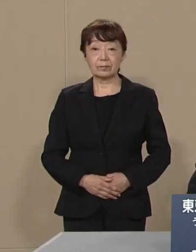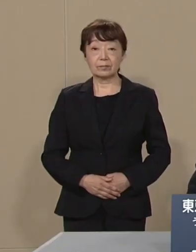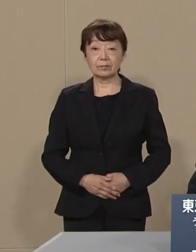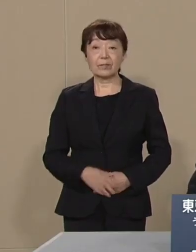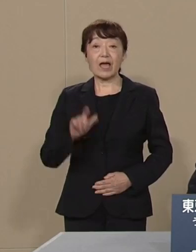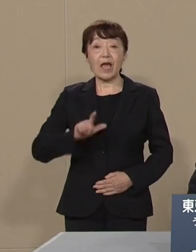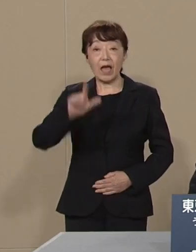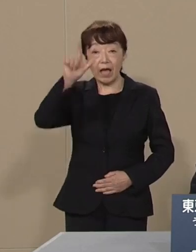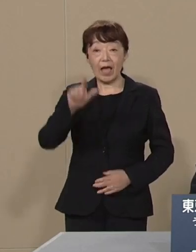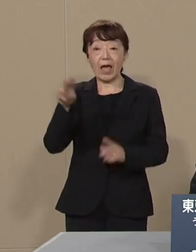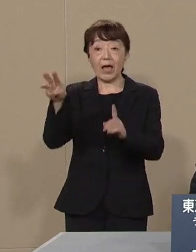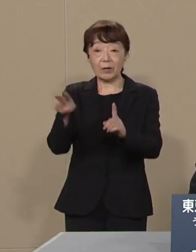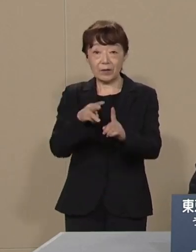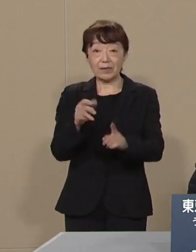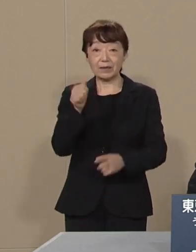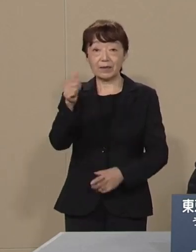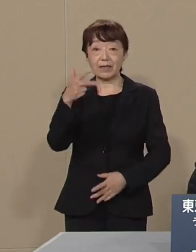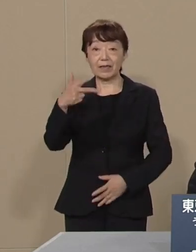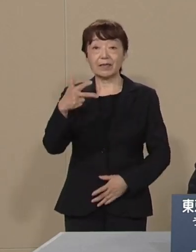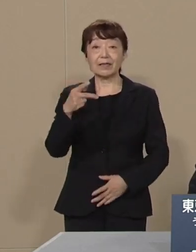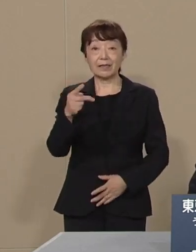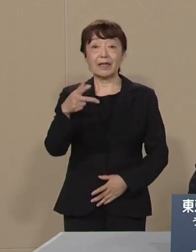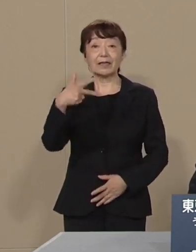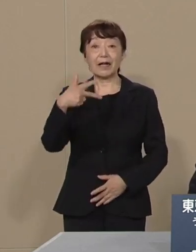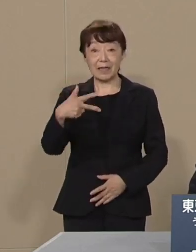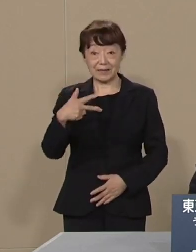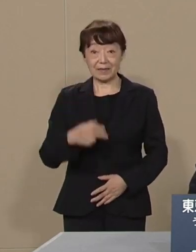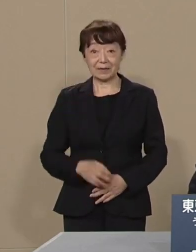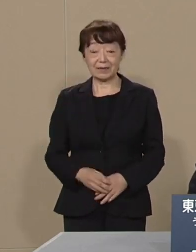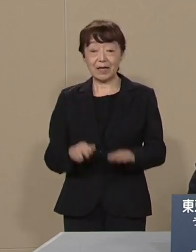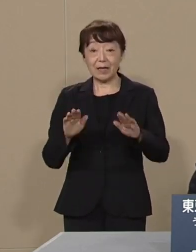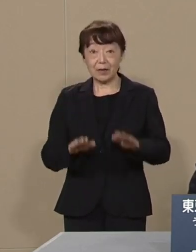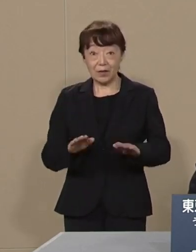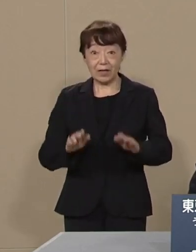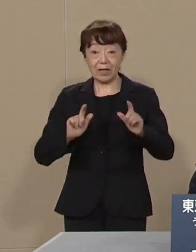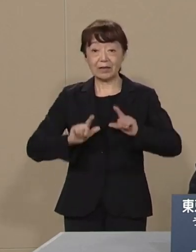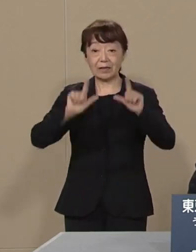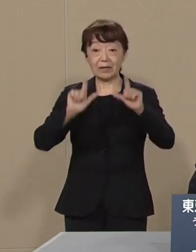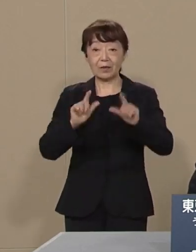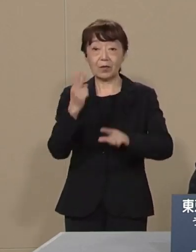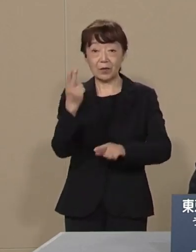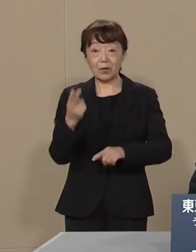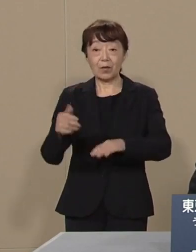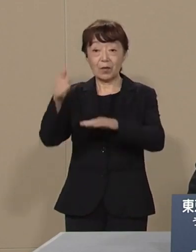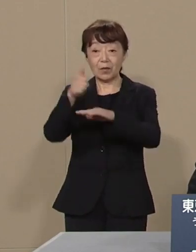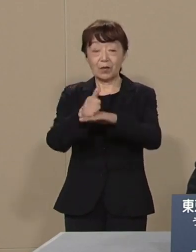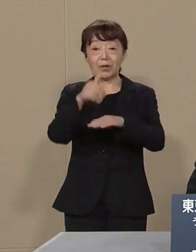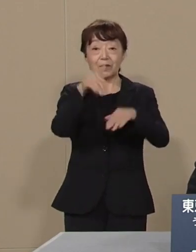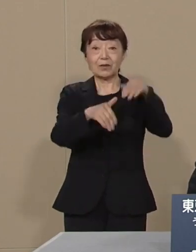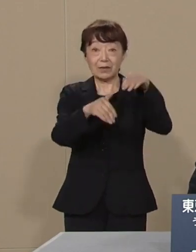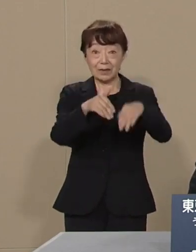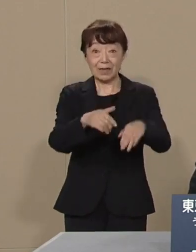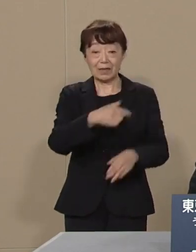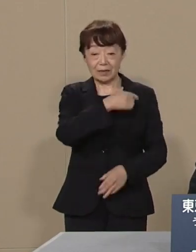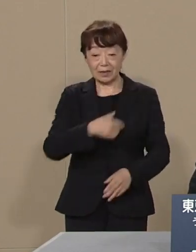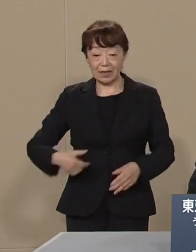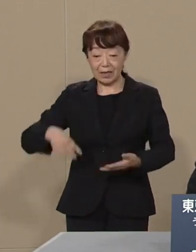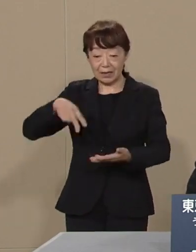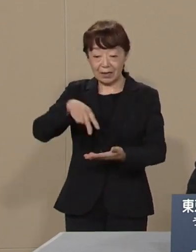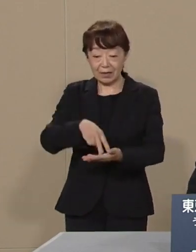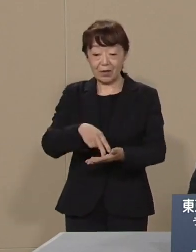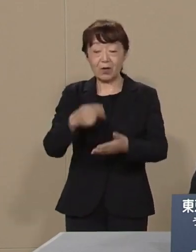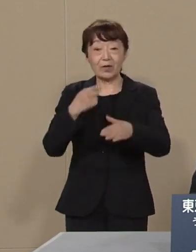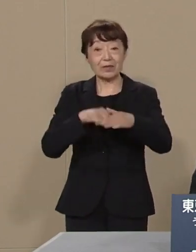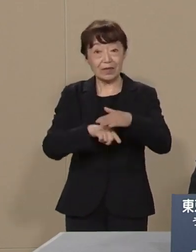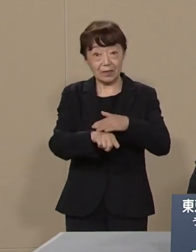上杉隆です今回東京都知事選に立候補した理由をお話しさせて